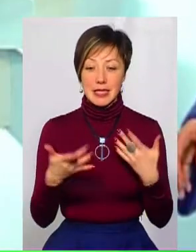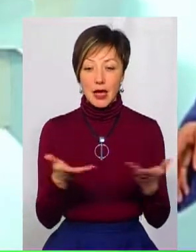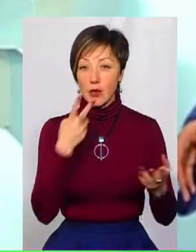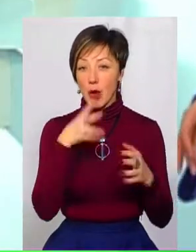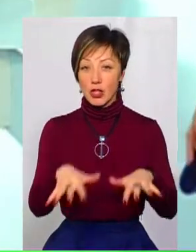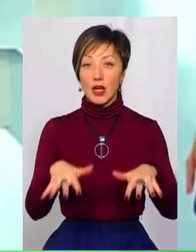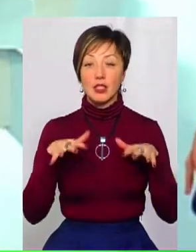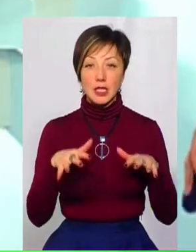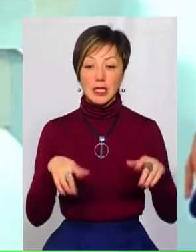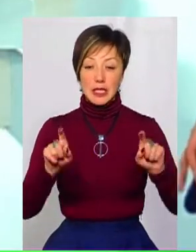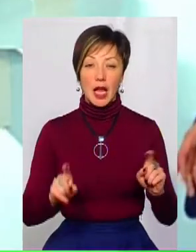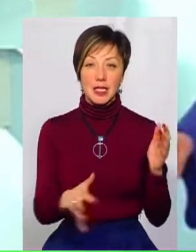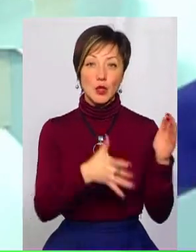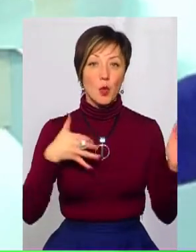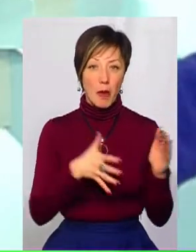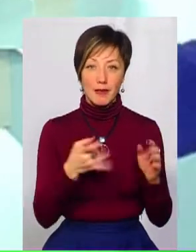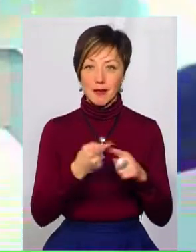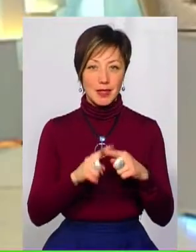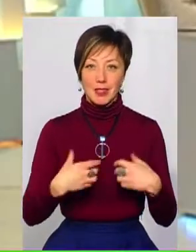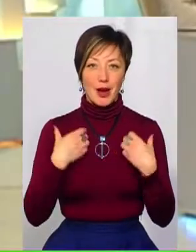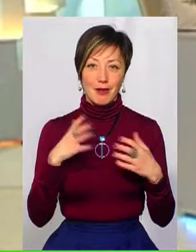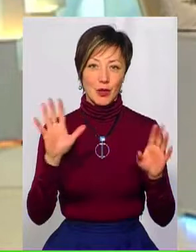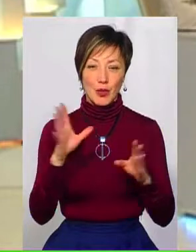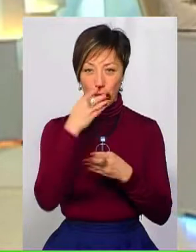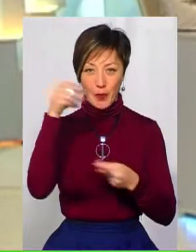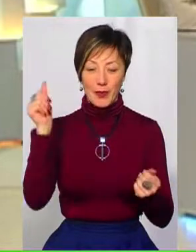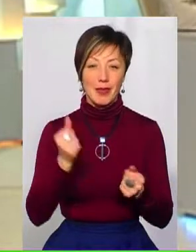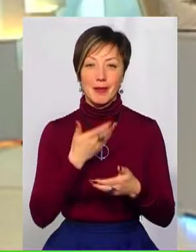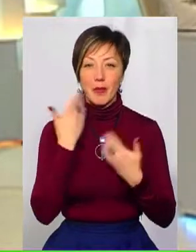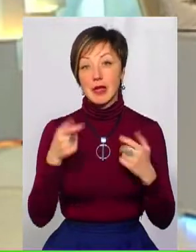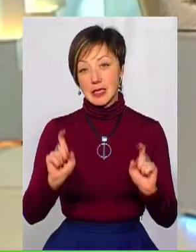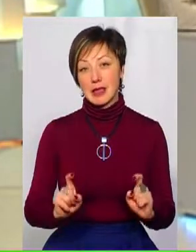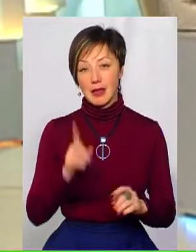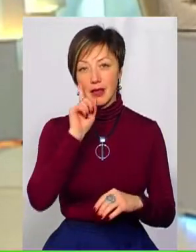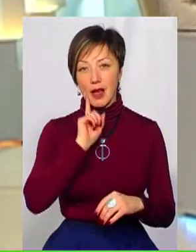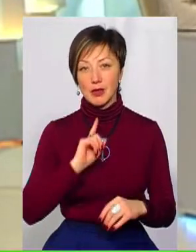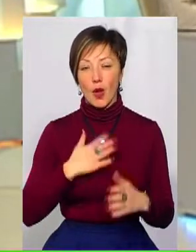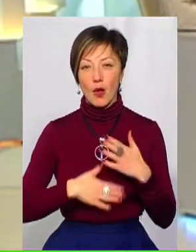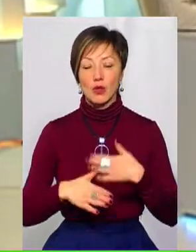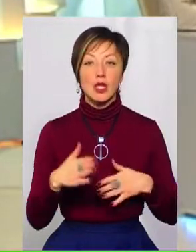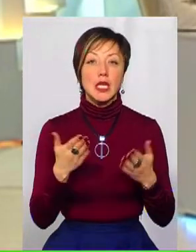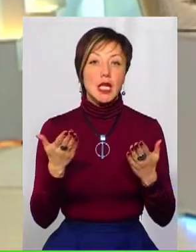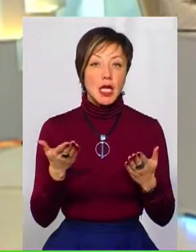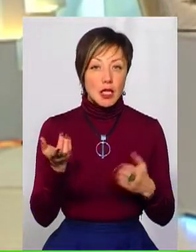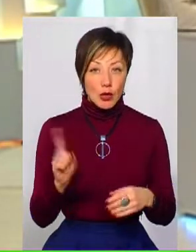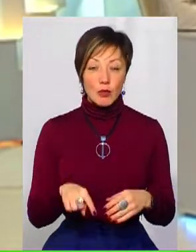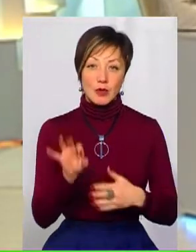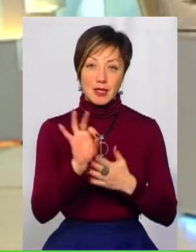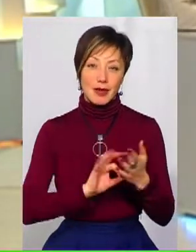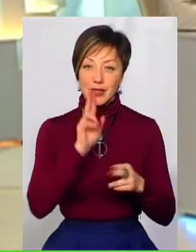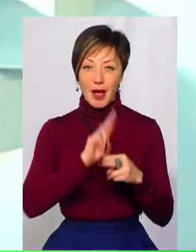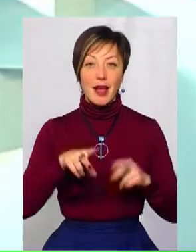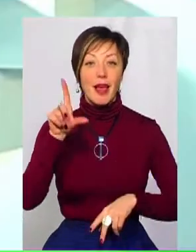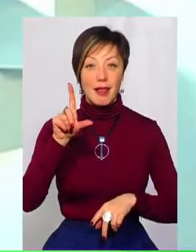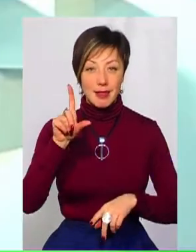ти сідаєш за інструмент, в тебе цей страх, він все, до побачення, все. І ти сидиш і просто насолоджуєшся. Тому він одразу зникає, і я надіюся,